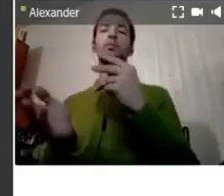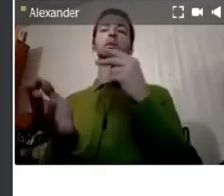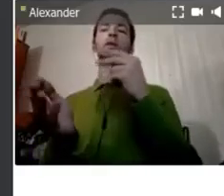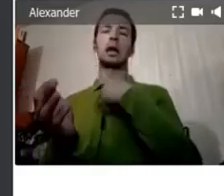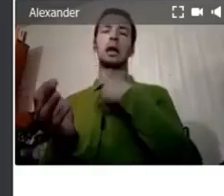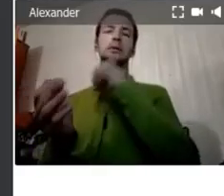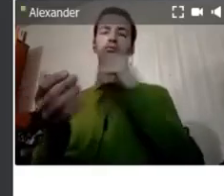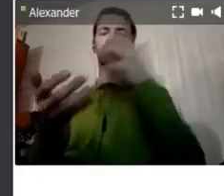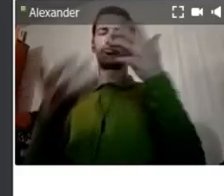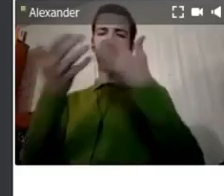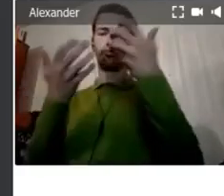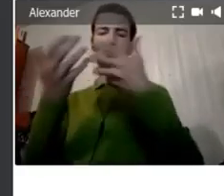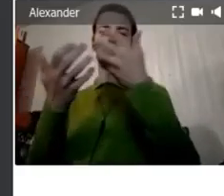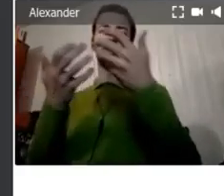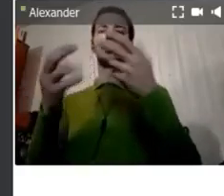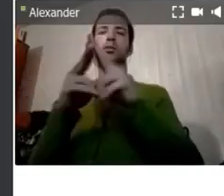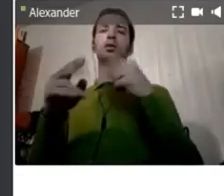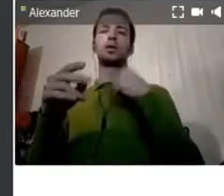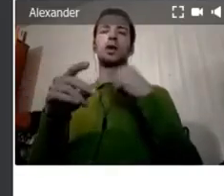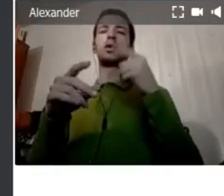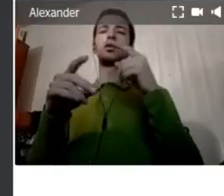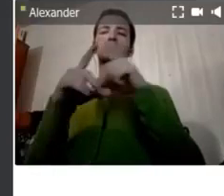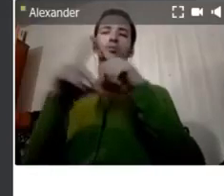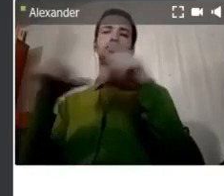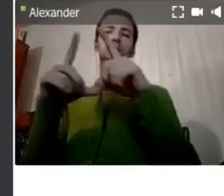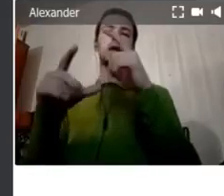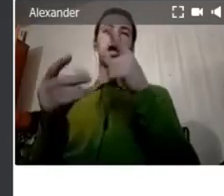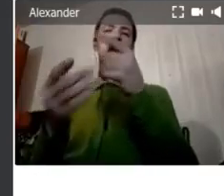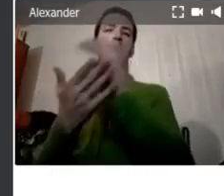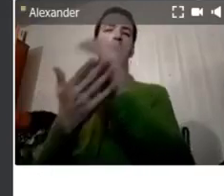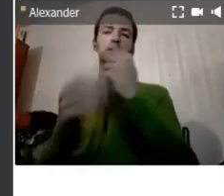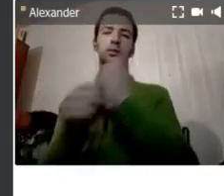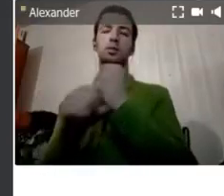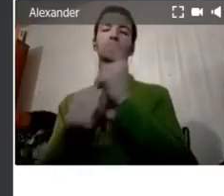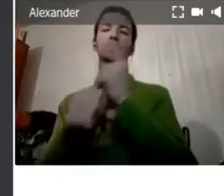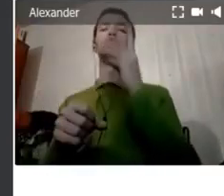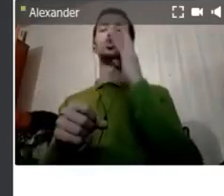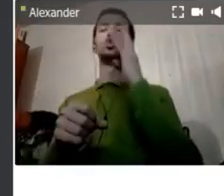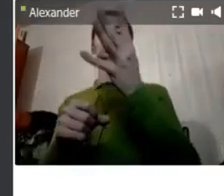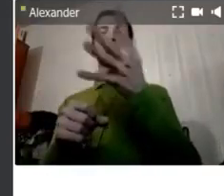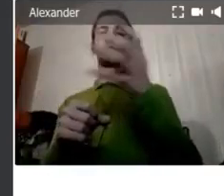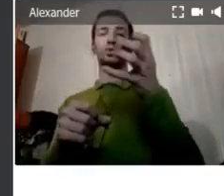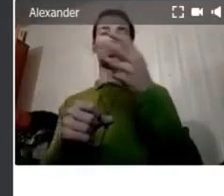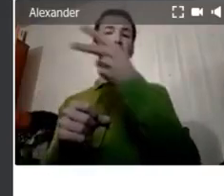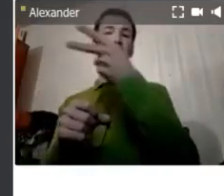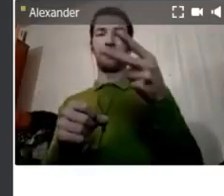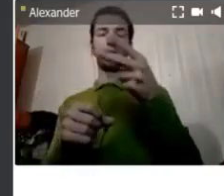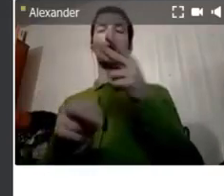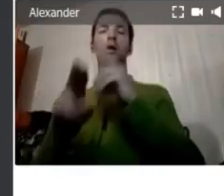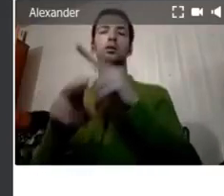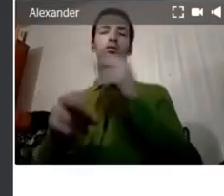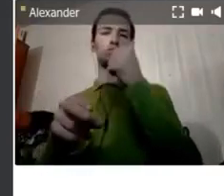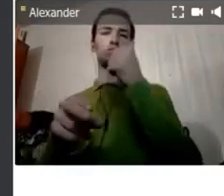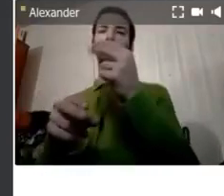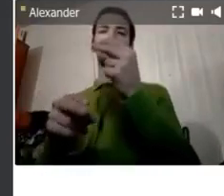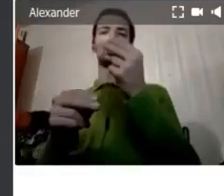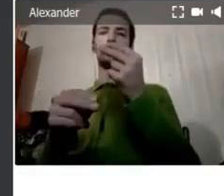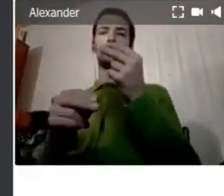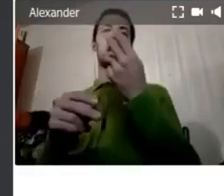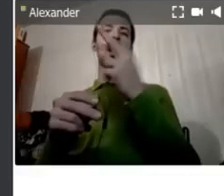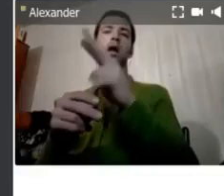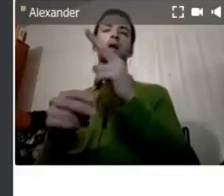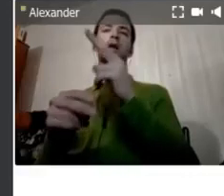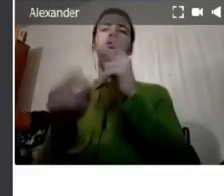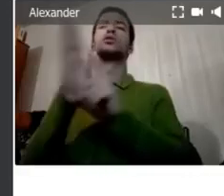миллион. Но вот здесь, чтобы вы стартанули и увидели как минимум первые хорошие деньги, ну, 4 500 евро